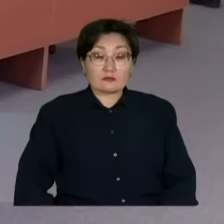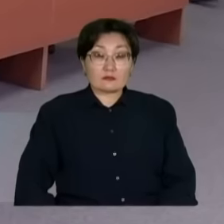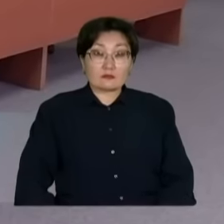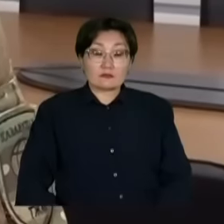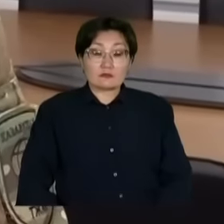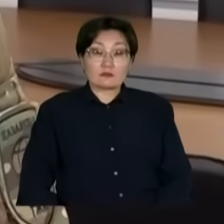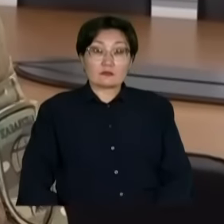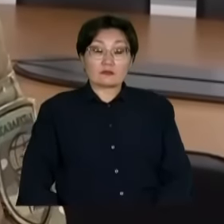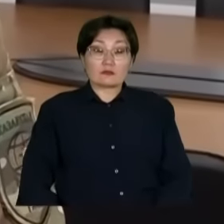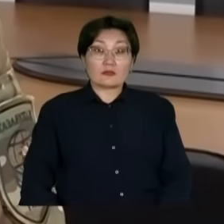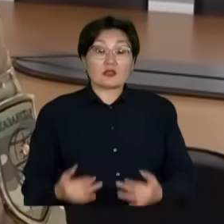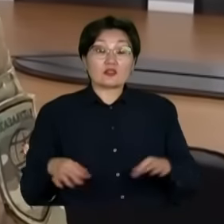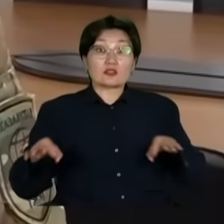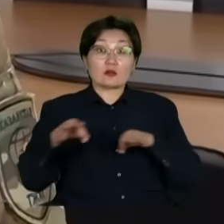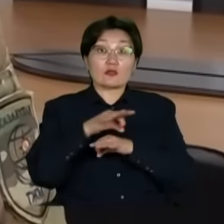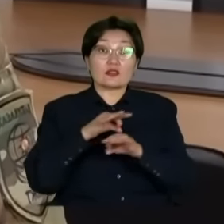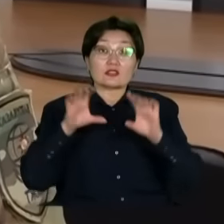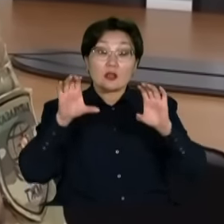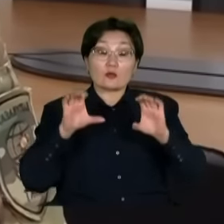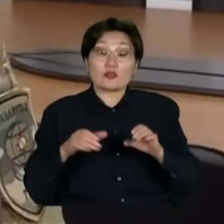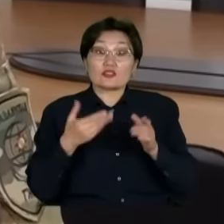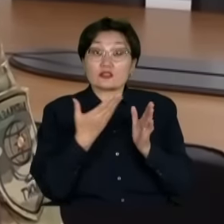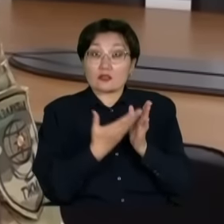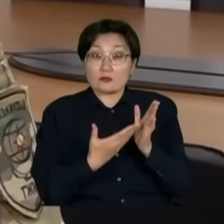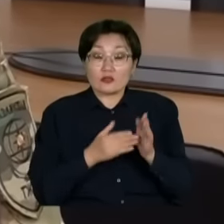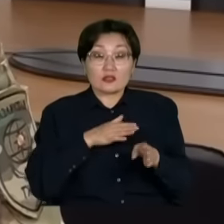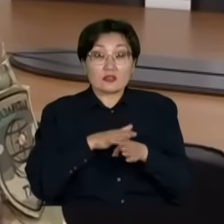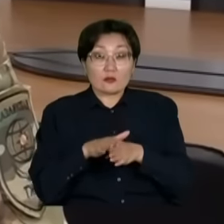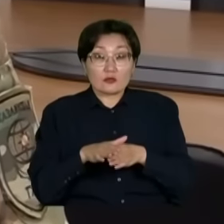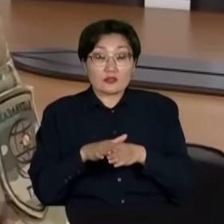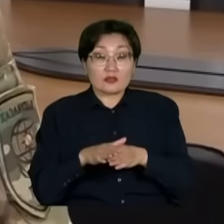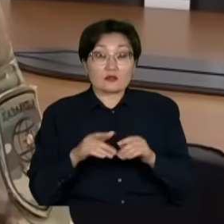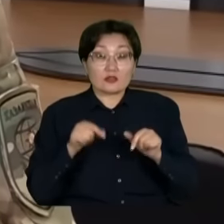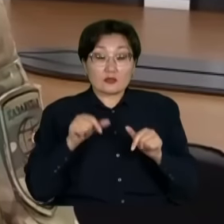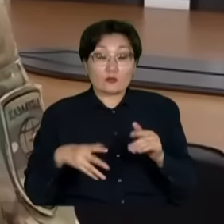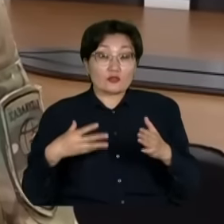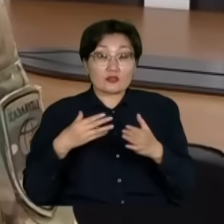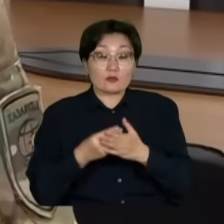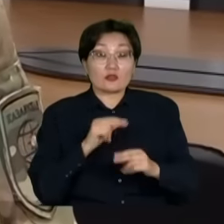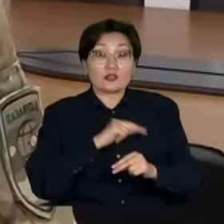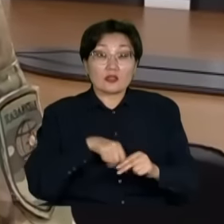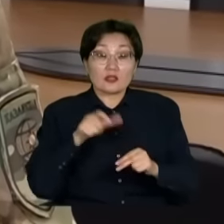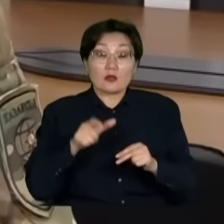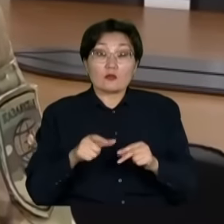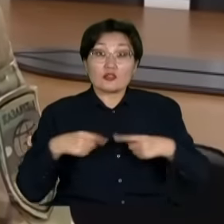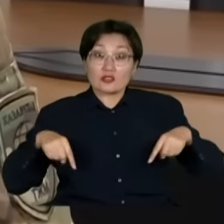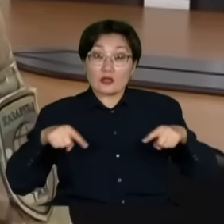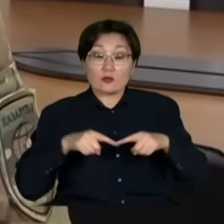году проектным законом предлагается осуществление текущих выплат сотрудникам органов гражданской защиты выплата подъёмного